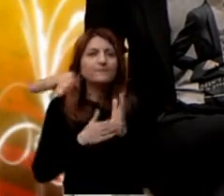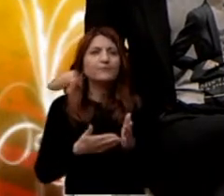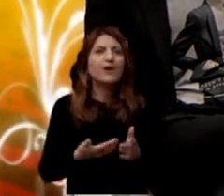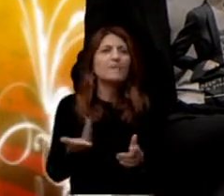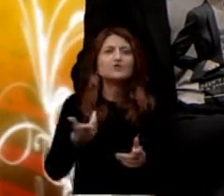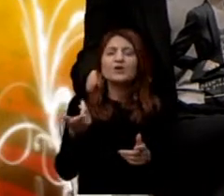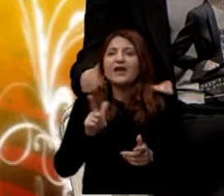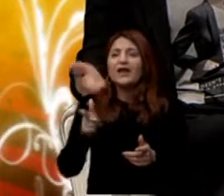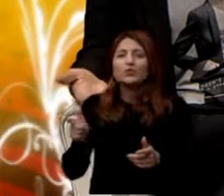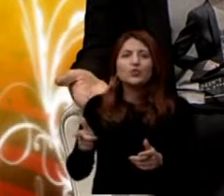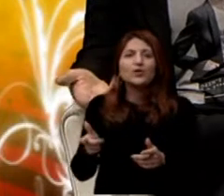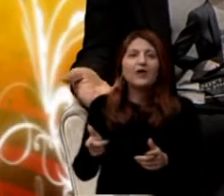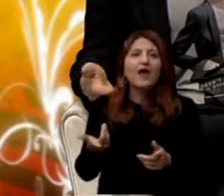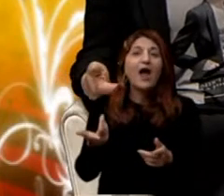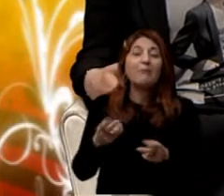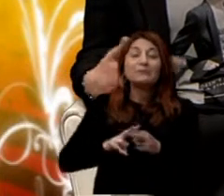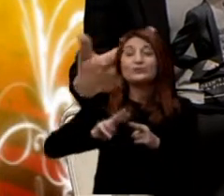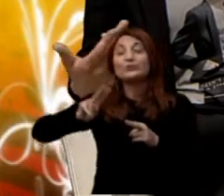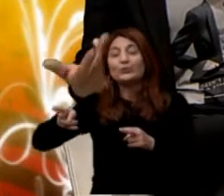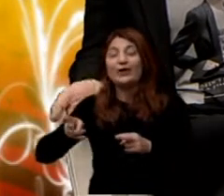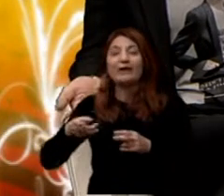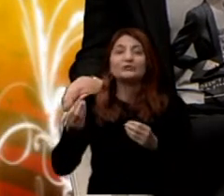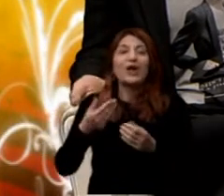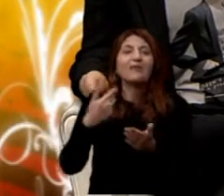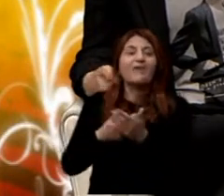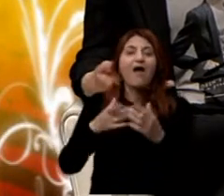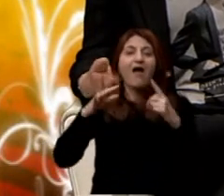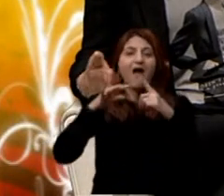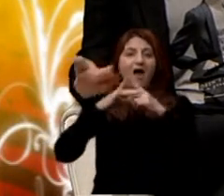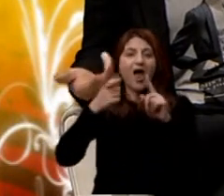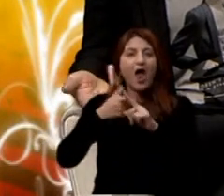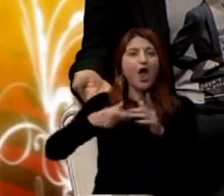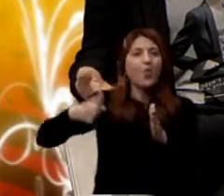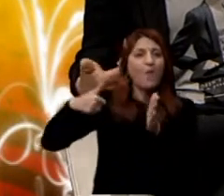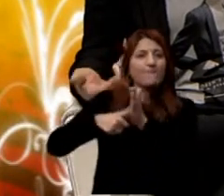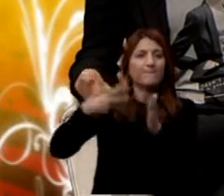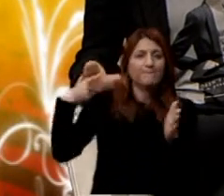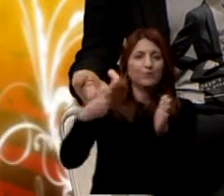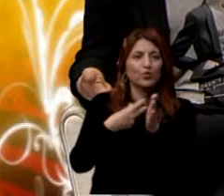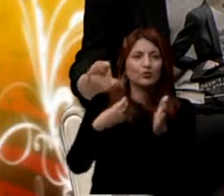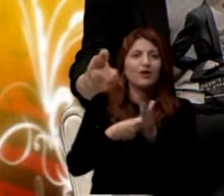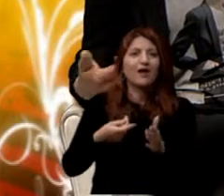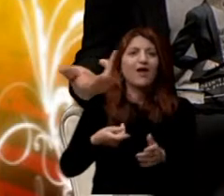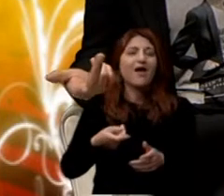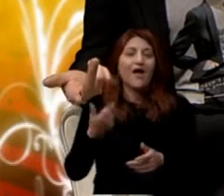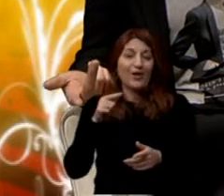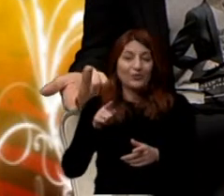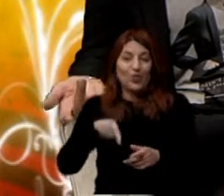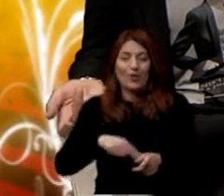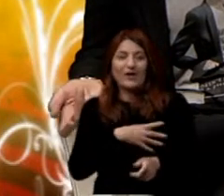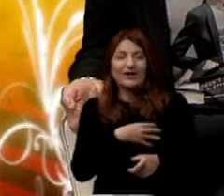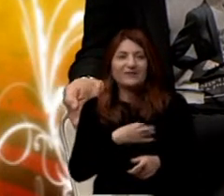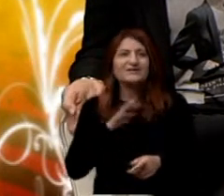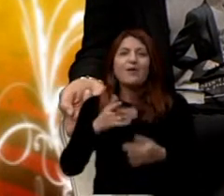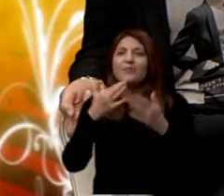koje su možda više alternativne, koje se temelje na akupunkturnim točkama, koje se radi s pomoću volovog organometra. I u Hrvatskoj